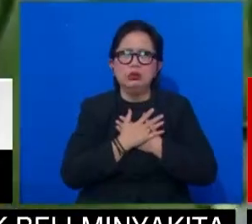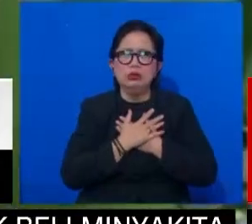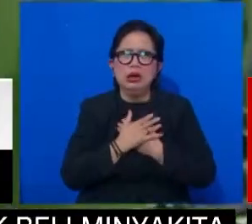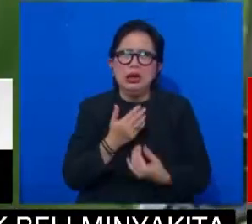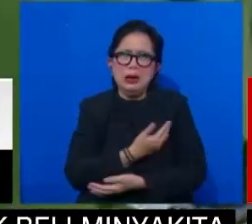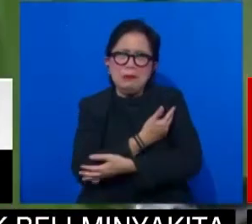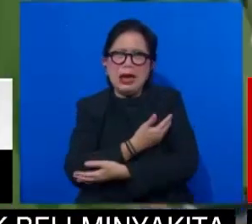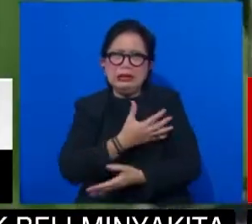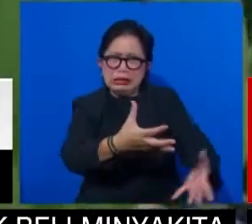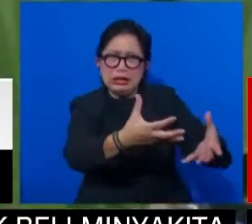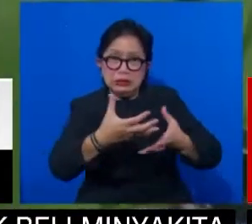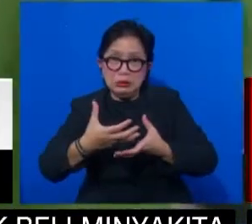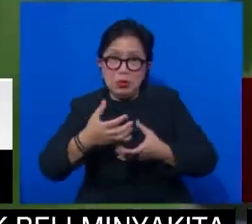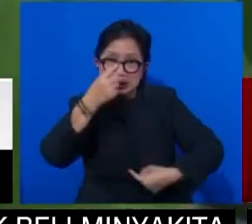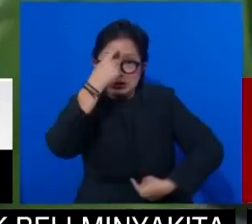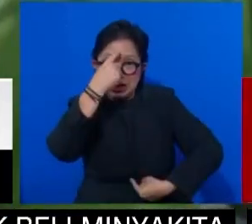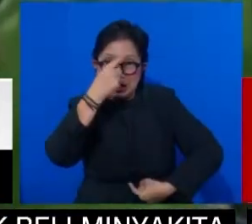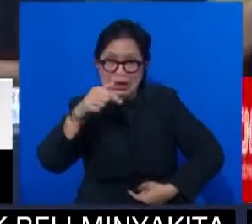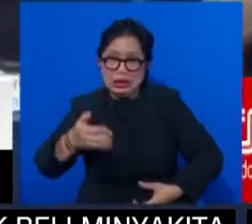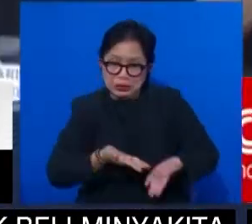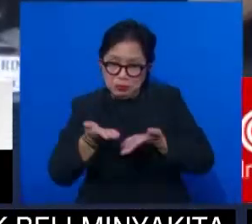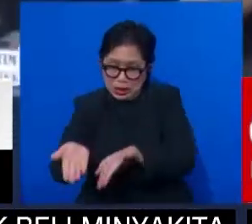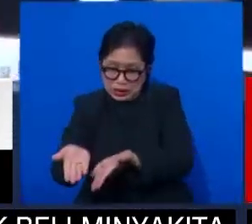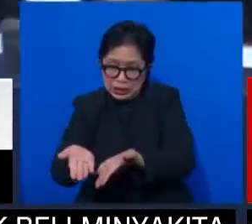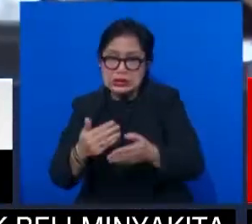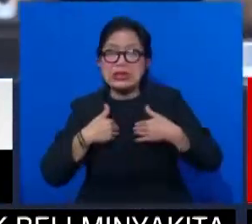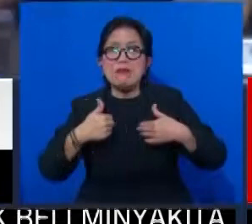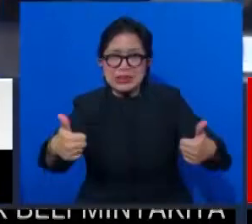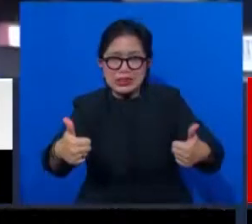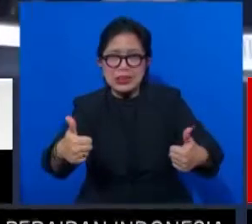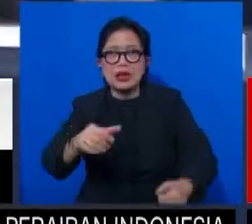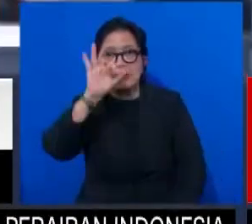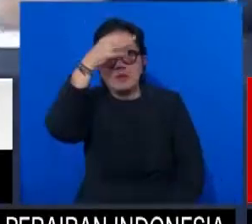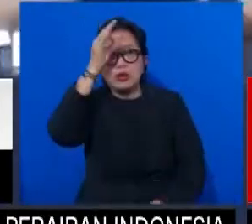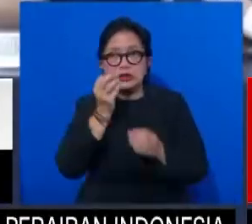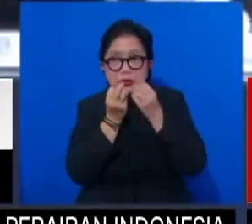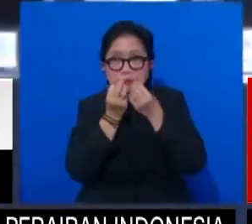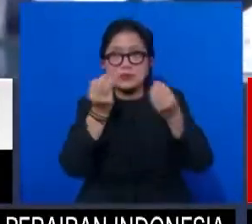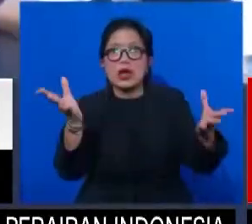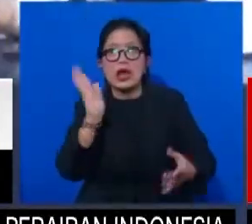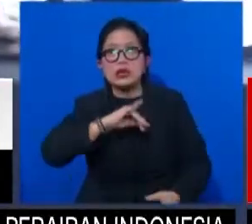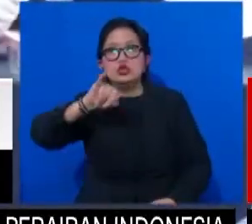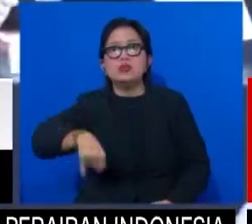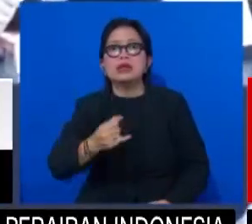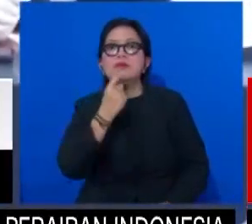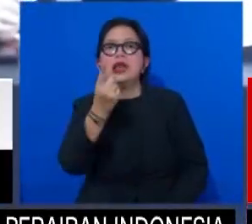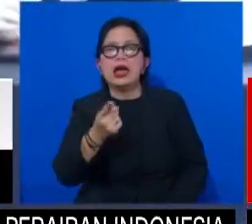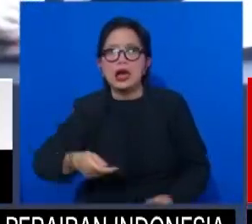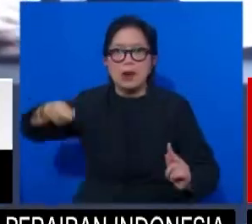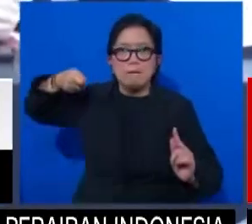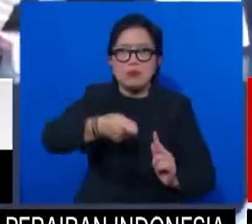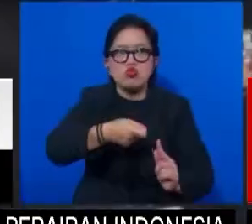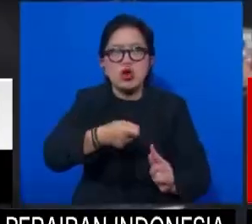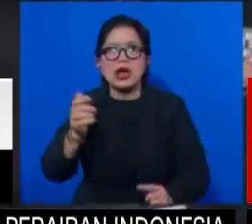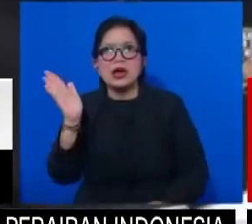yang diculik dapat kembali dalam kondisi selamat. Polisi dalam rilis keterangannya pada Jumat mengungkapkan, pembunuhan terjadi pada